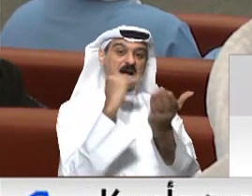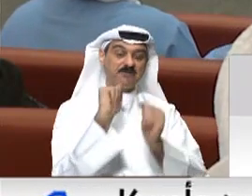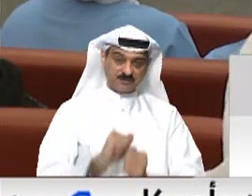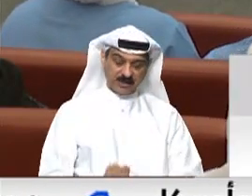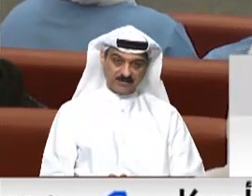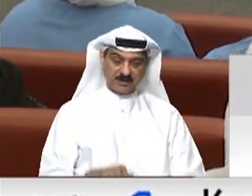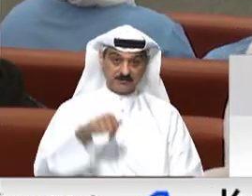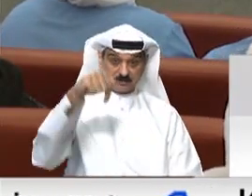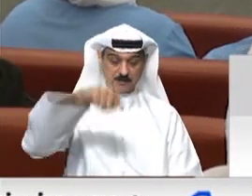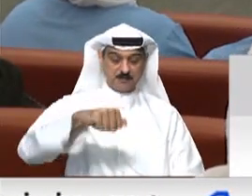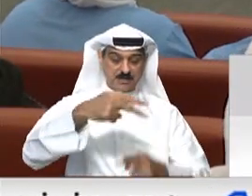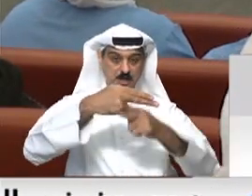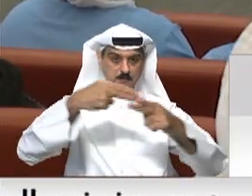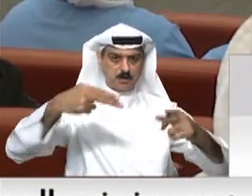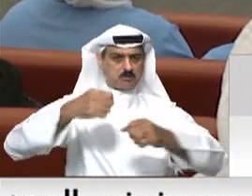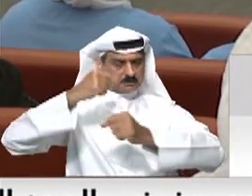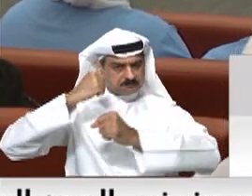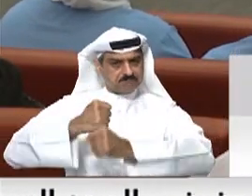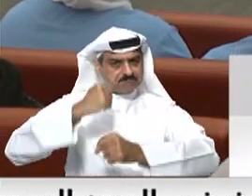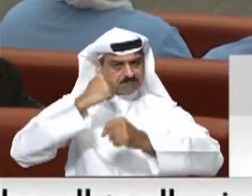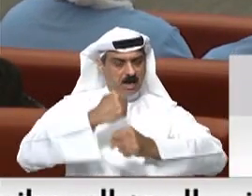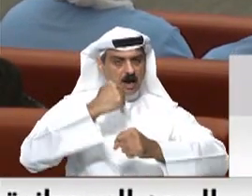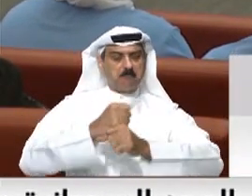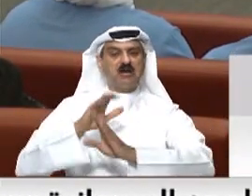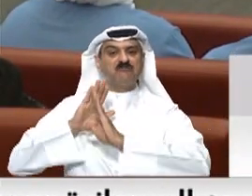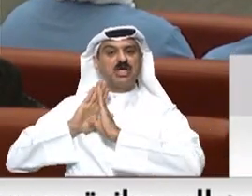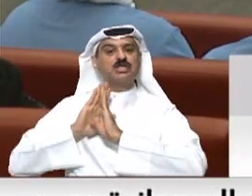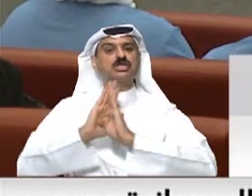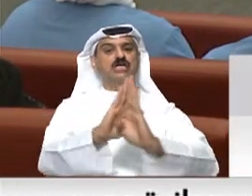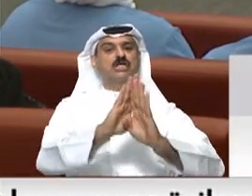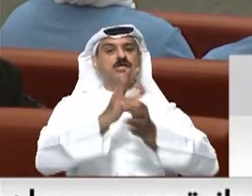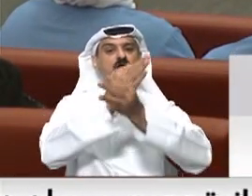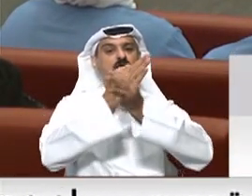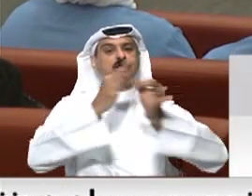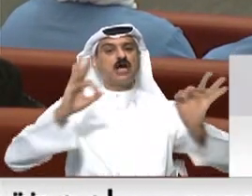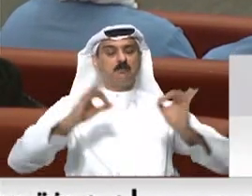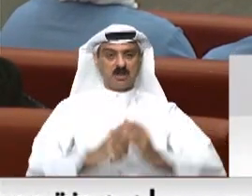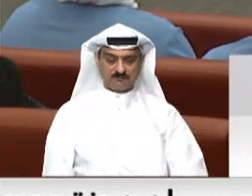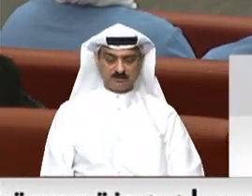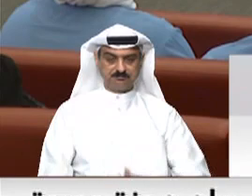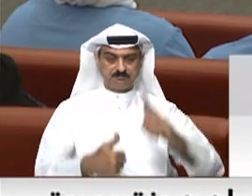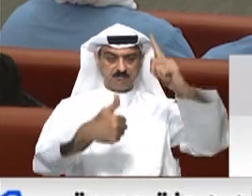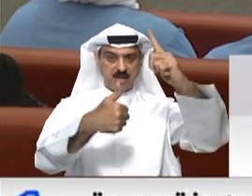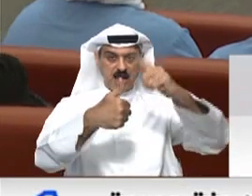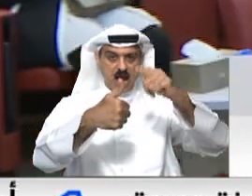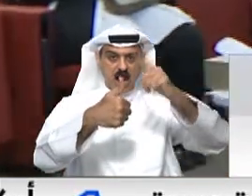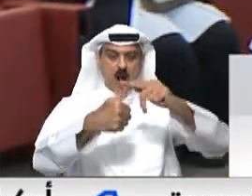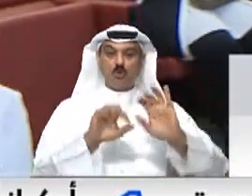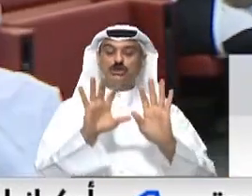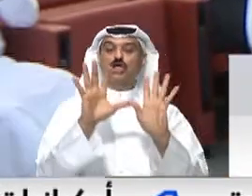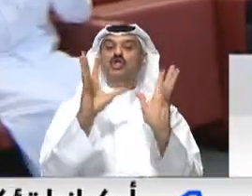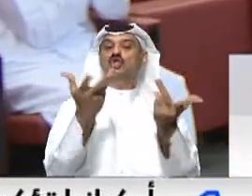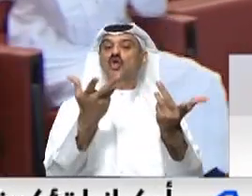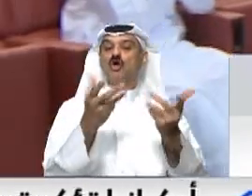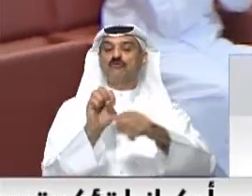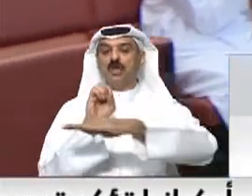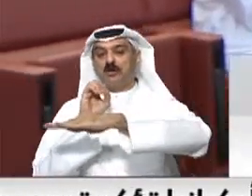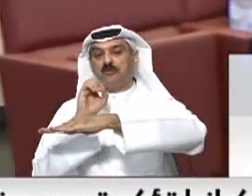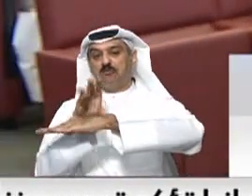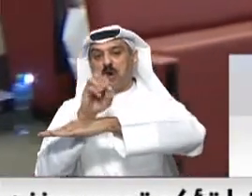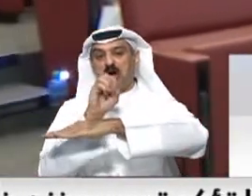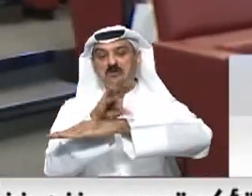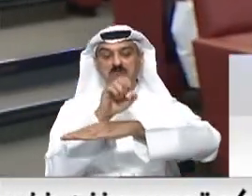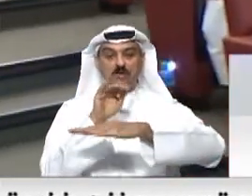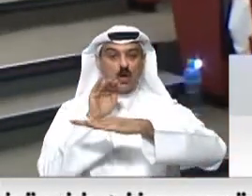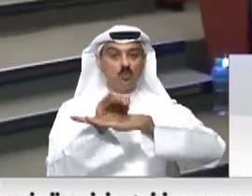دولة الكويت لا تألو جهدا في التصدي لهذه الظاهرة. أحد أوجه هذا التصدي هو نشر الوعي بين الطلبة